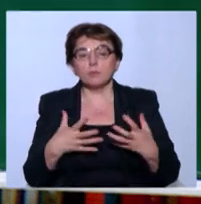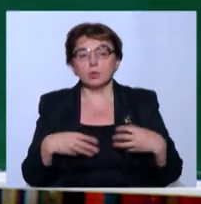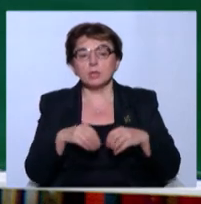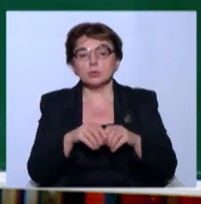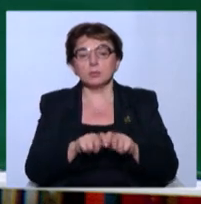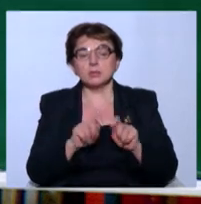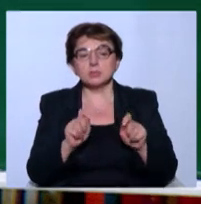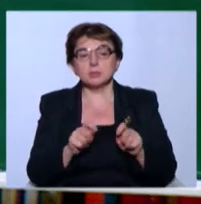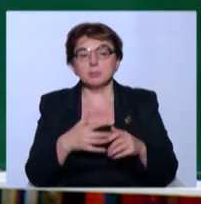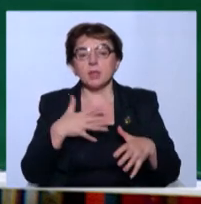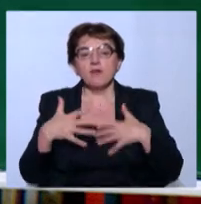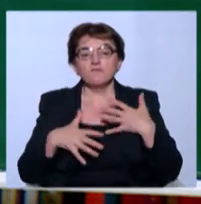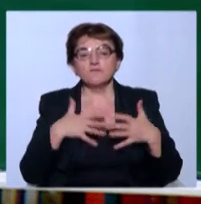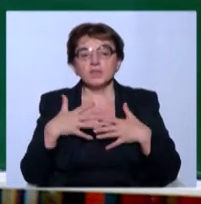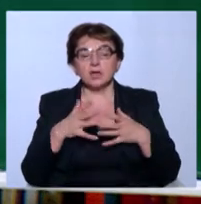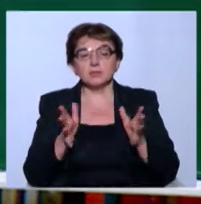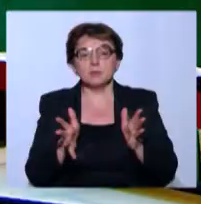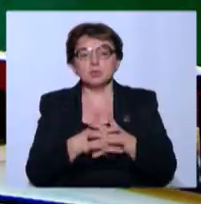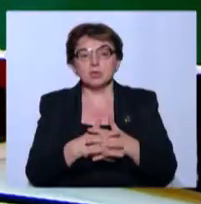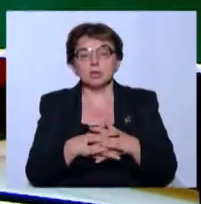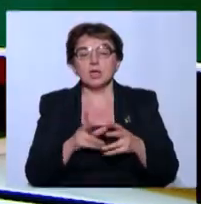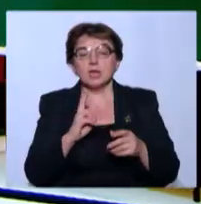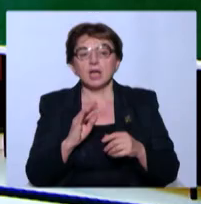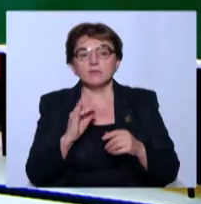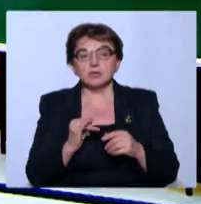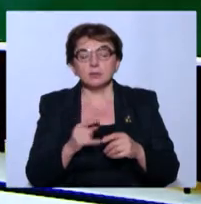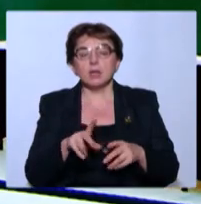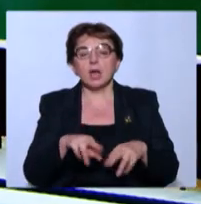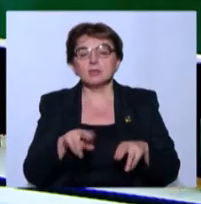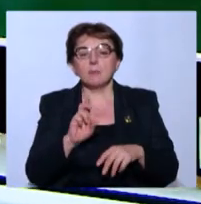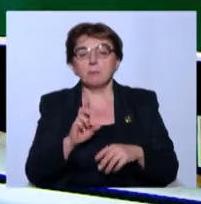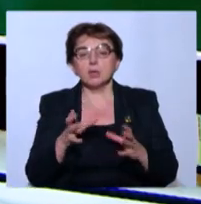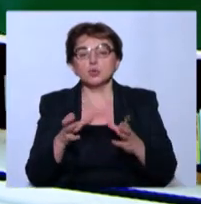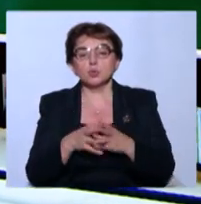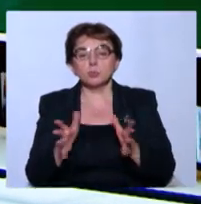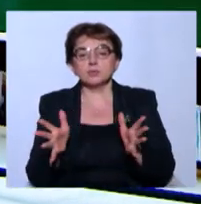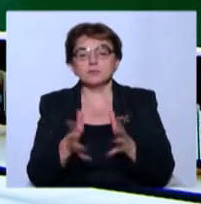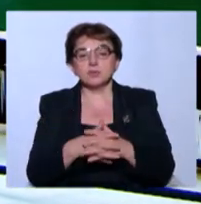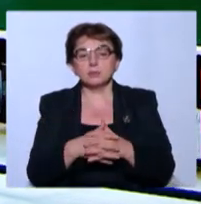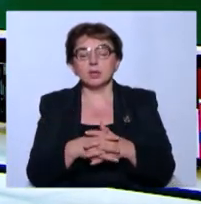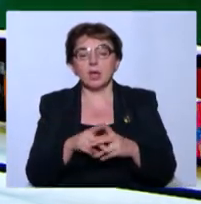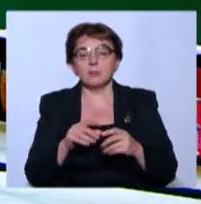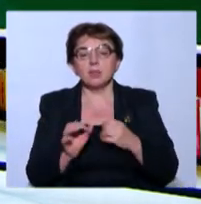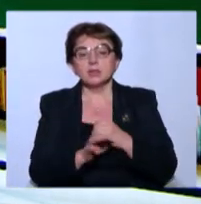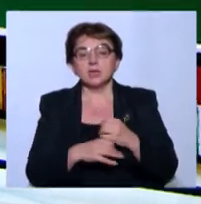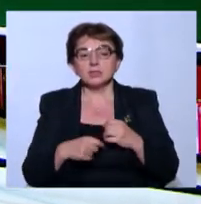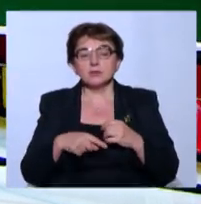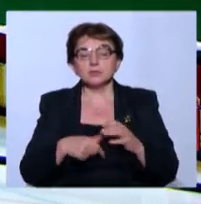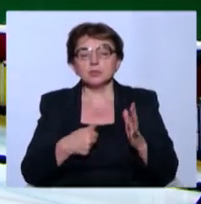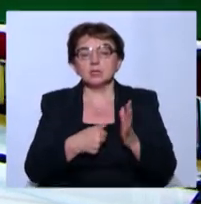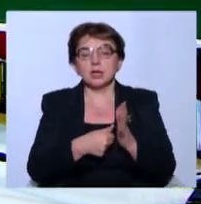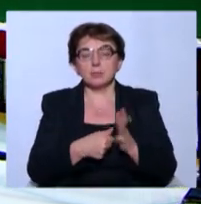ხდება ვიტამინების სინთეზი. მაგალითად, კ ვიტამინი და ბ-ჯგუფის ვიტამინი სინთეზირდება ნაწლავის ჩხილის